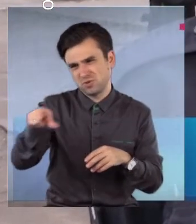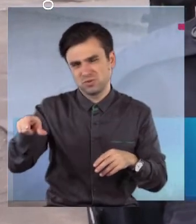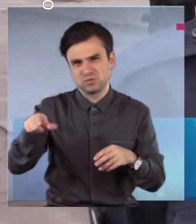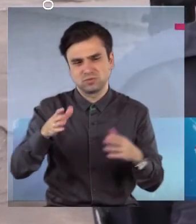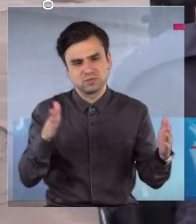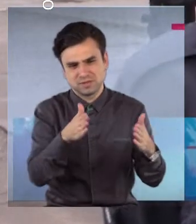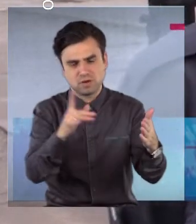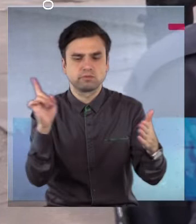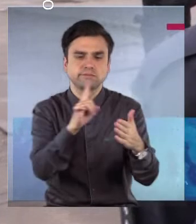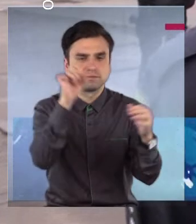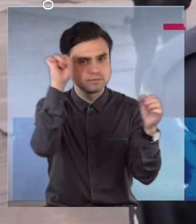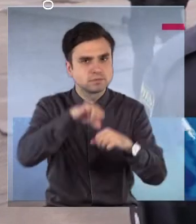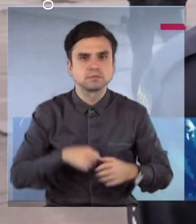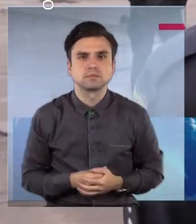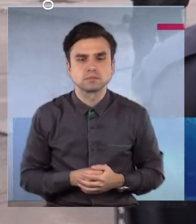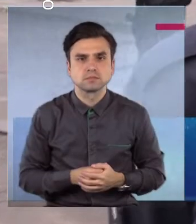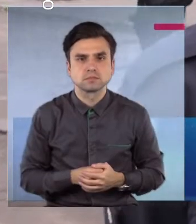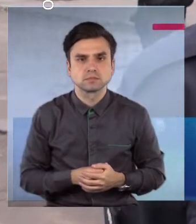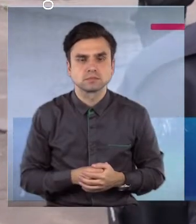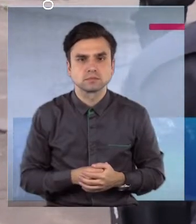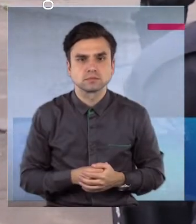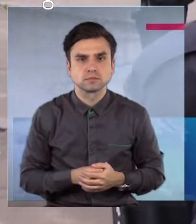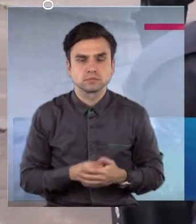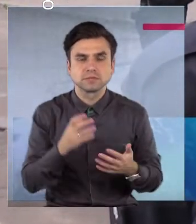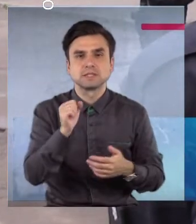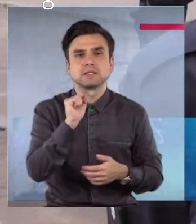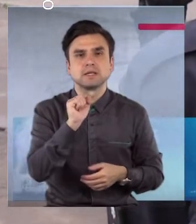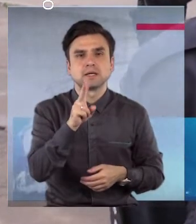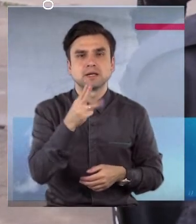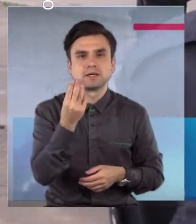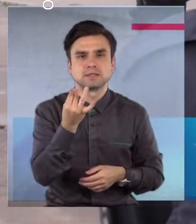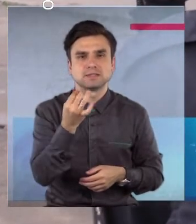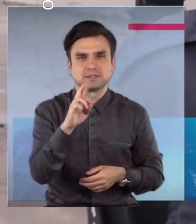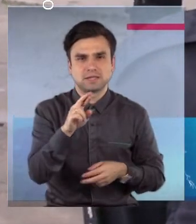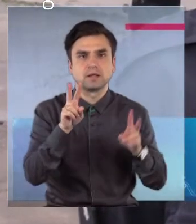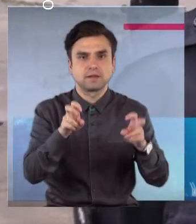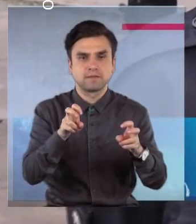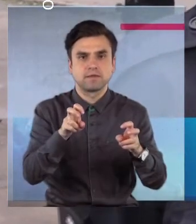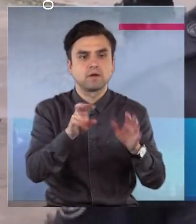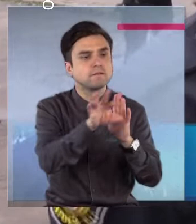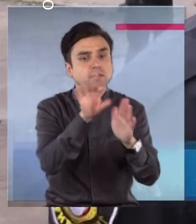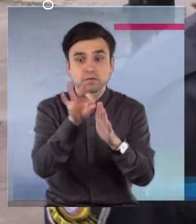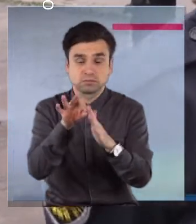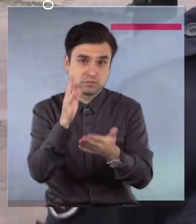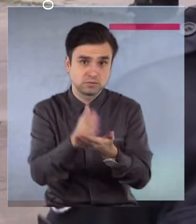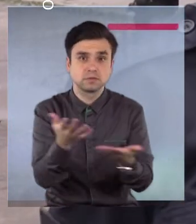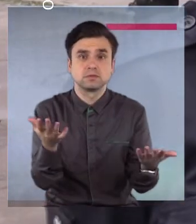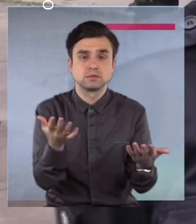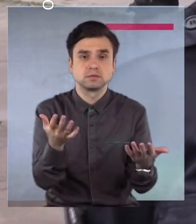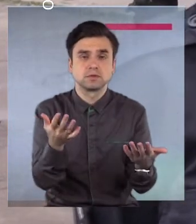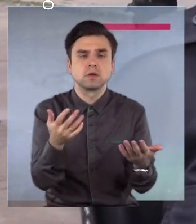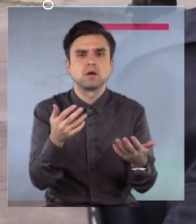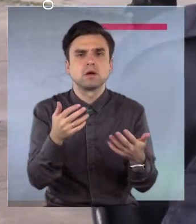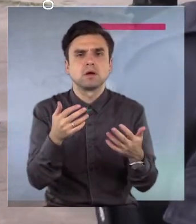Мовчазна акція під назвою «Вибір є», суть якої полягає в тому, що ми зробили таку